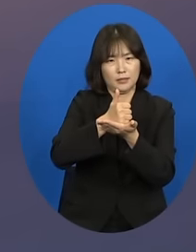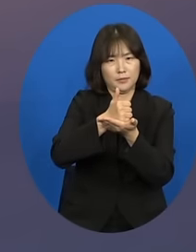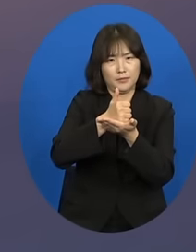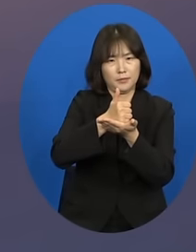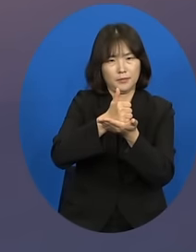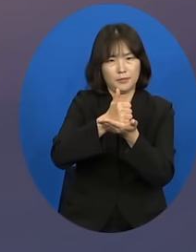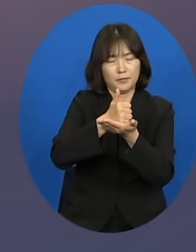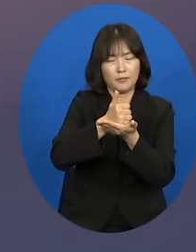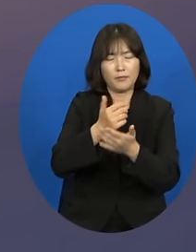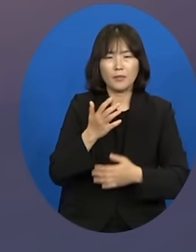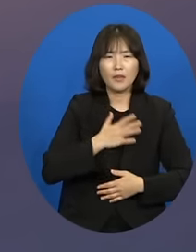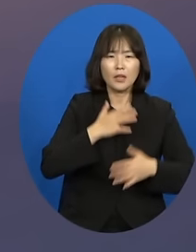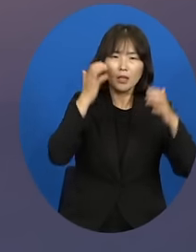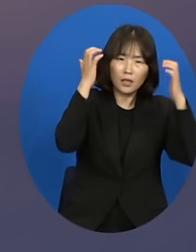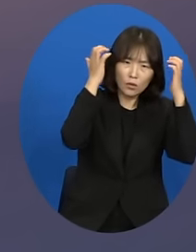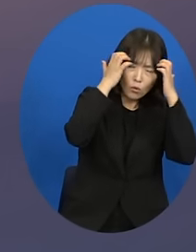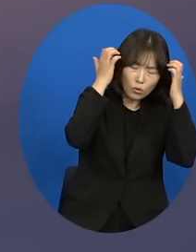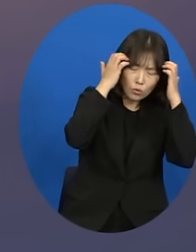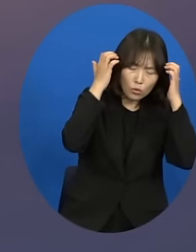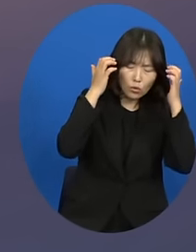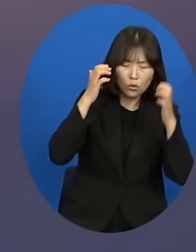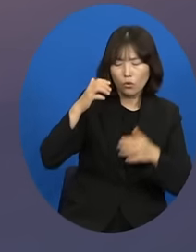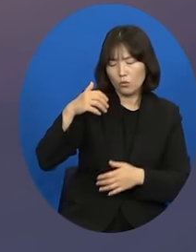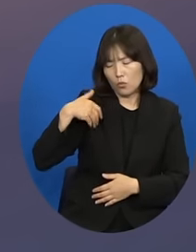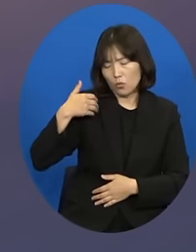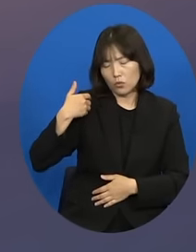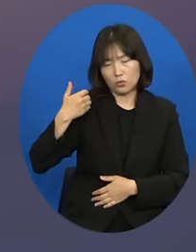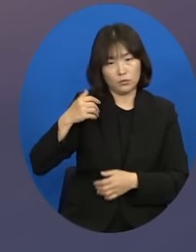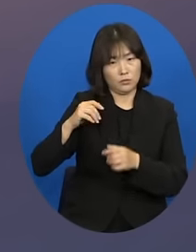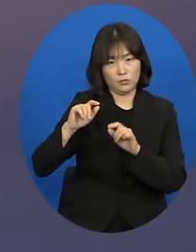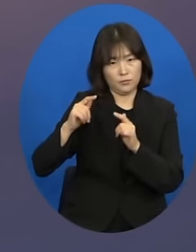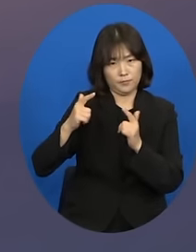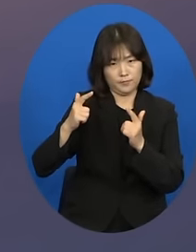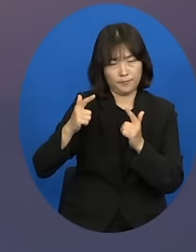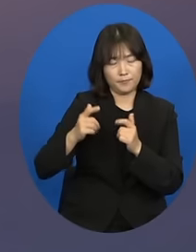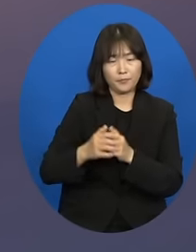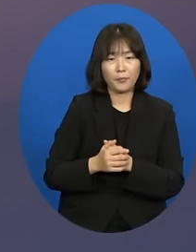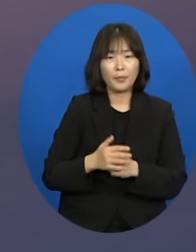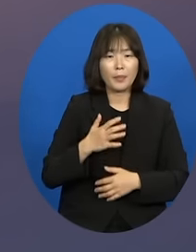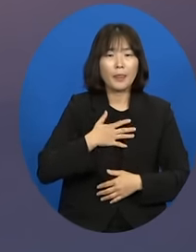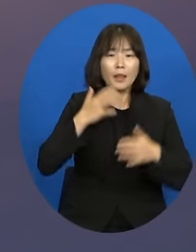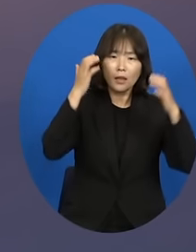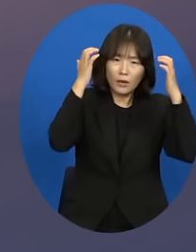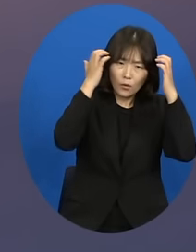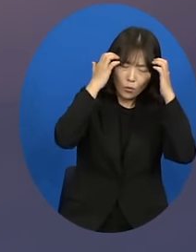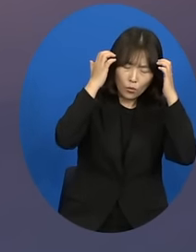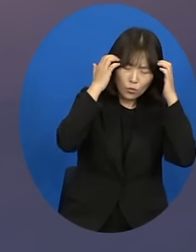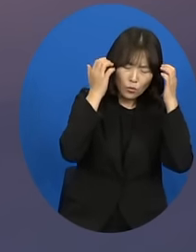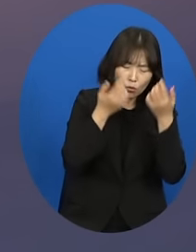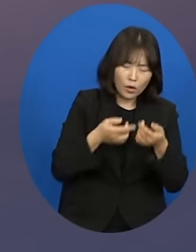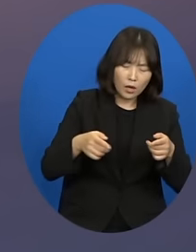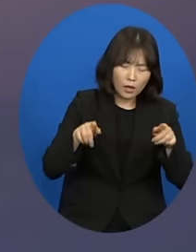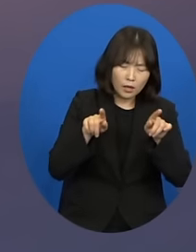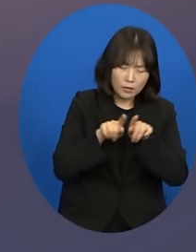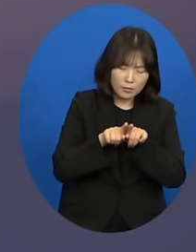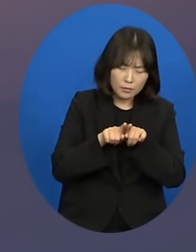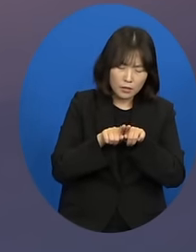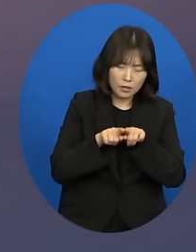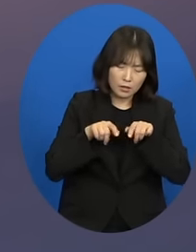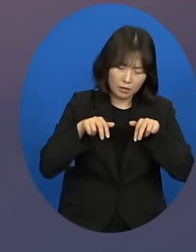나의 고통을 모르시는 분이 아니라 내 고통에 함께 걸으시는